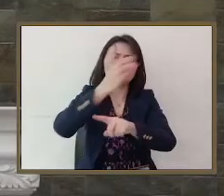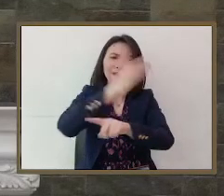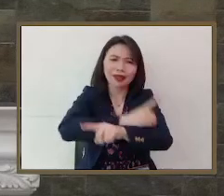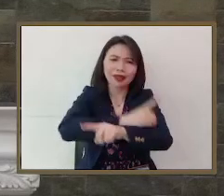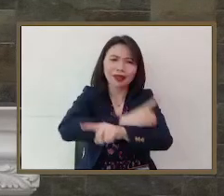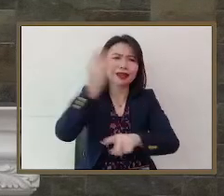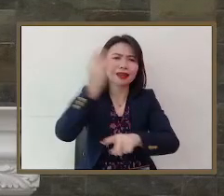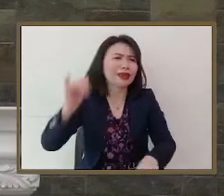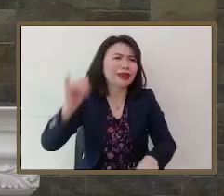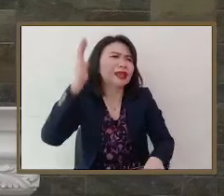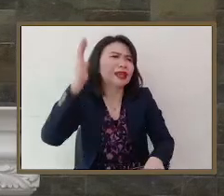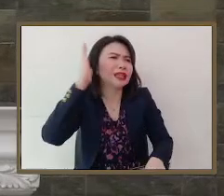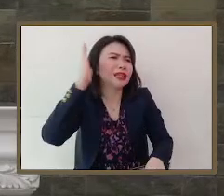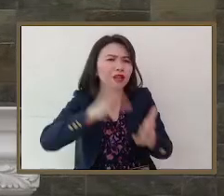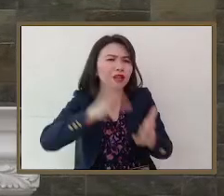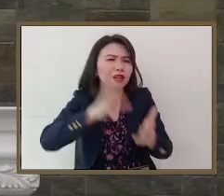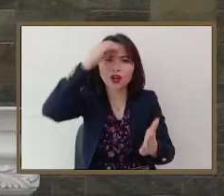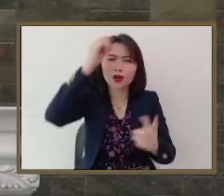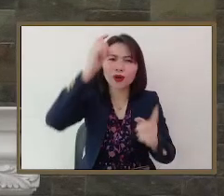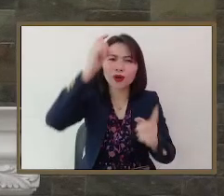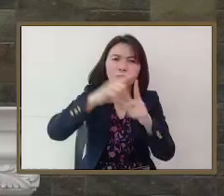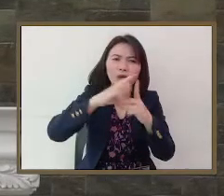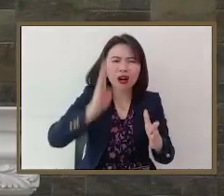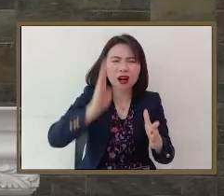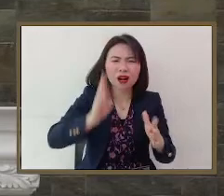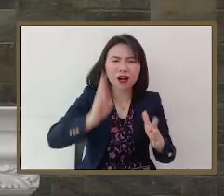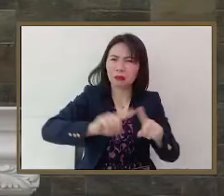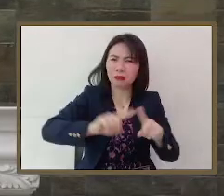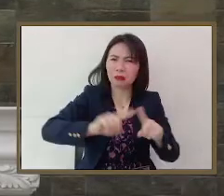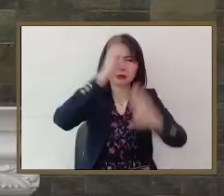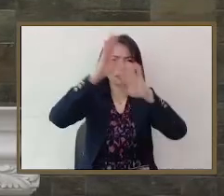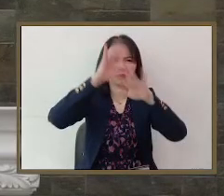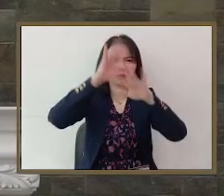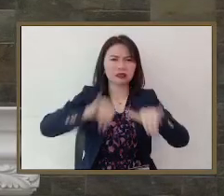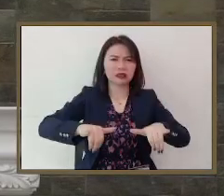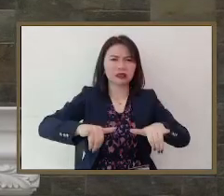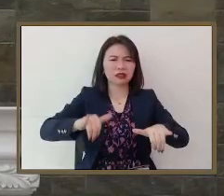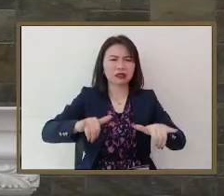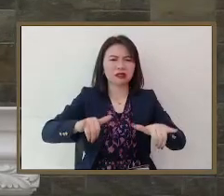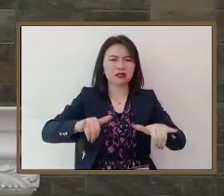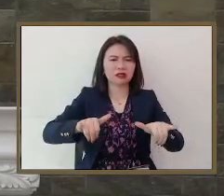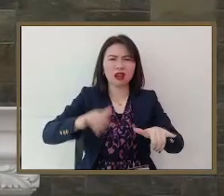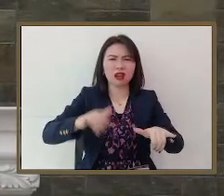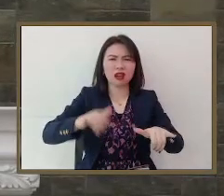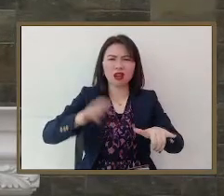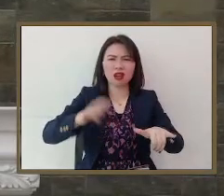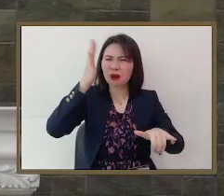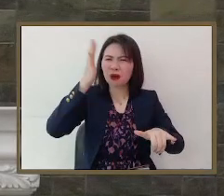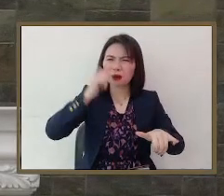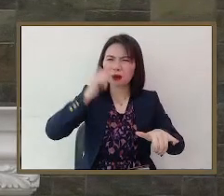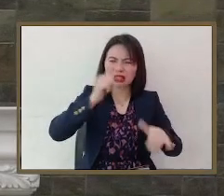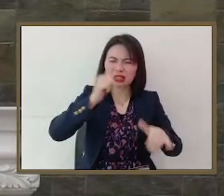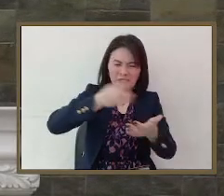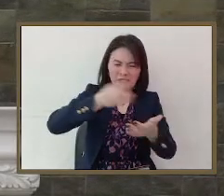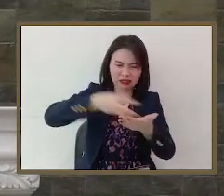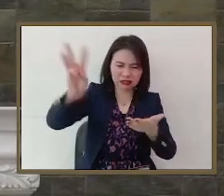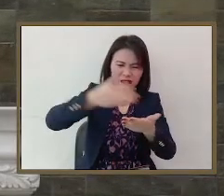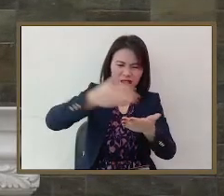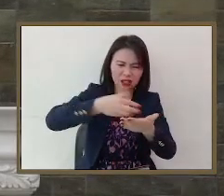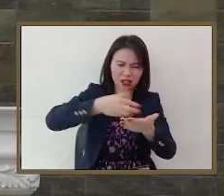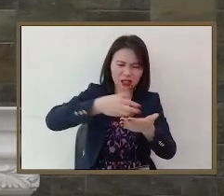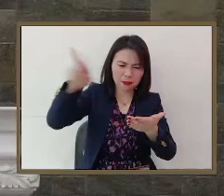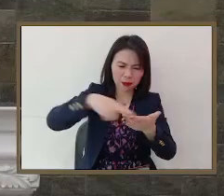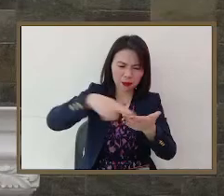nakakapakinig ng salita ng Diyos, mga kapatid. But the problem here is, hindi matanggal-tanggal yung masamang